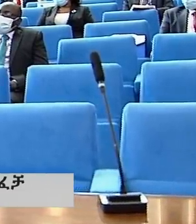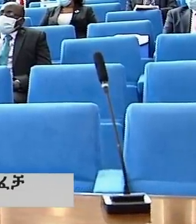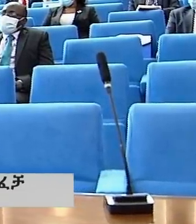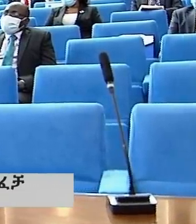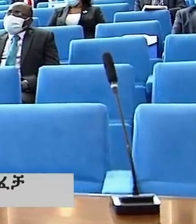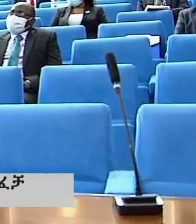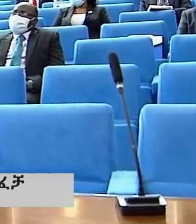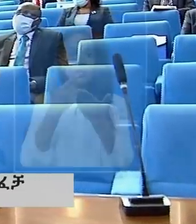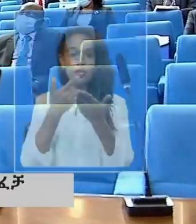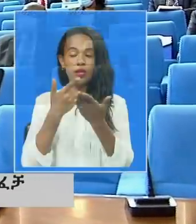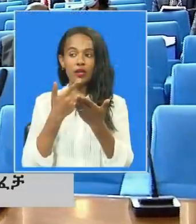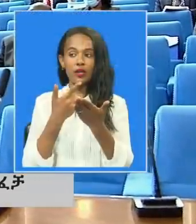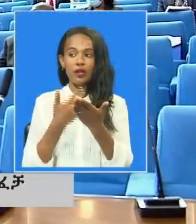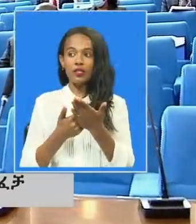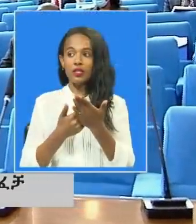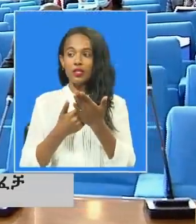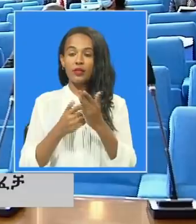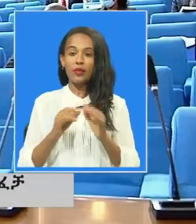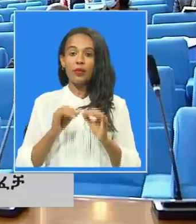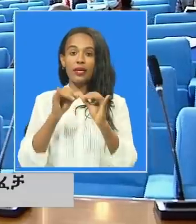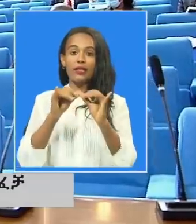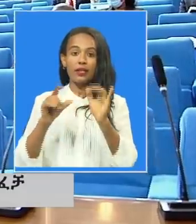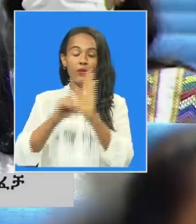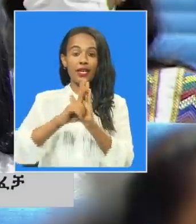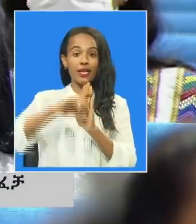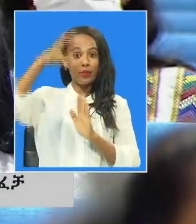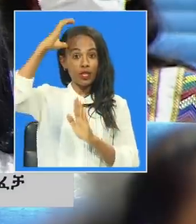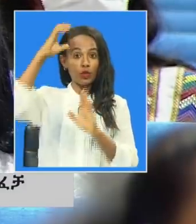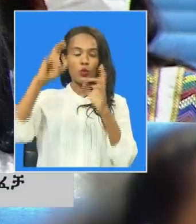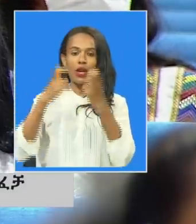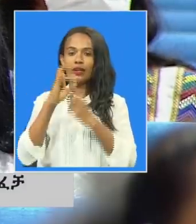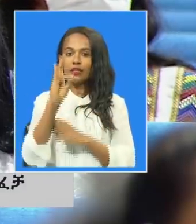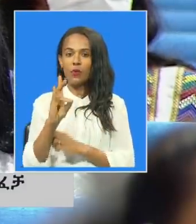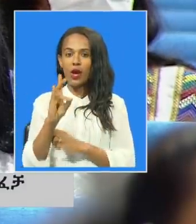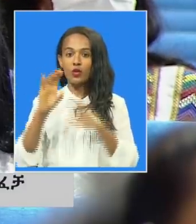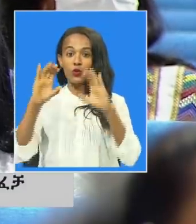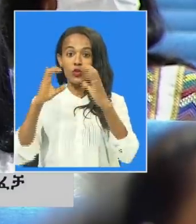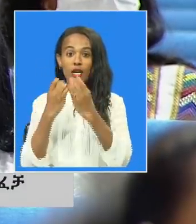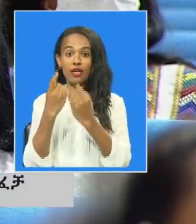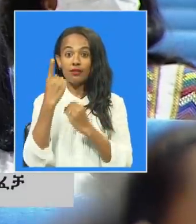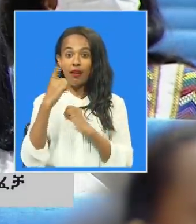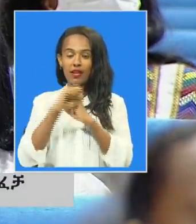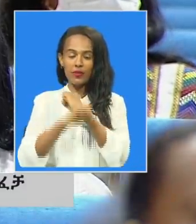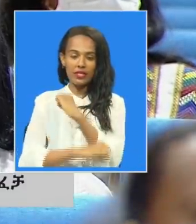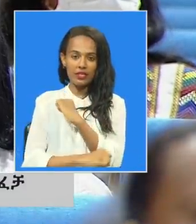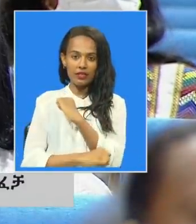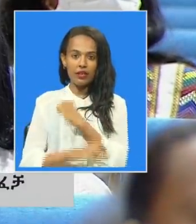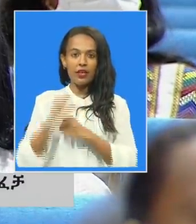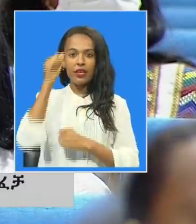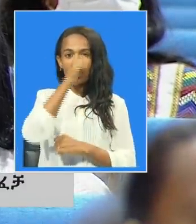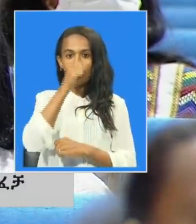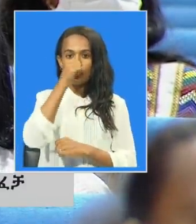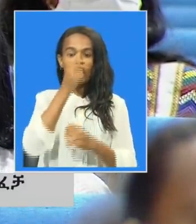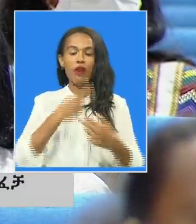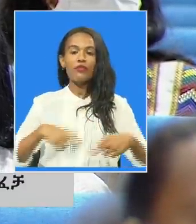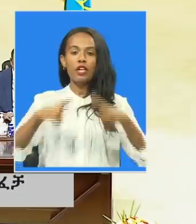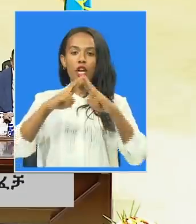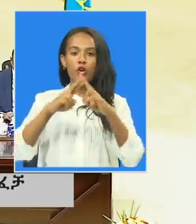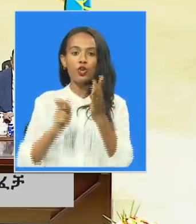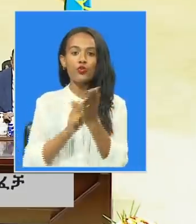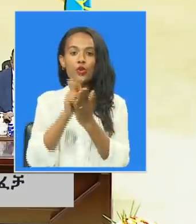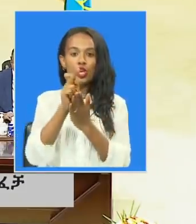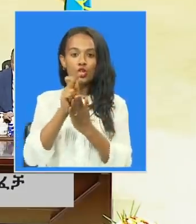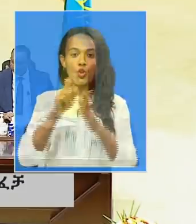ከዚህ በመቀጠል በሕገ መንግስቱ አንቀጽ 71 ንዑስ አንቀጽ 1 መሰረት የኢትዮጵያ ፌደራላዊ